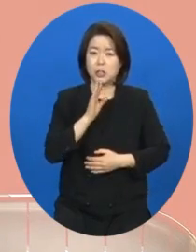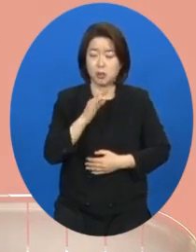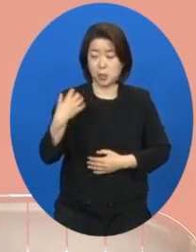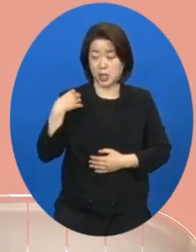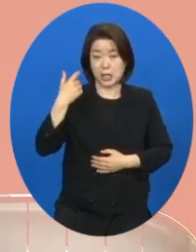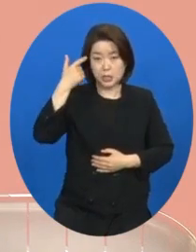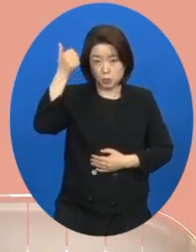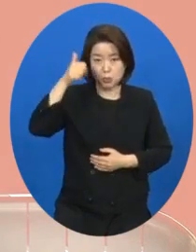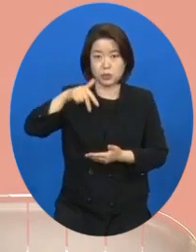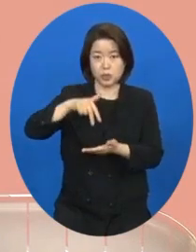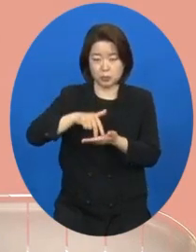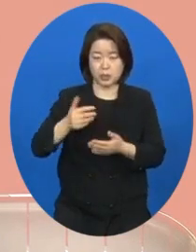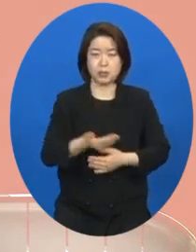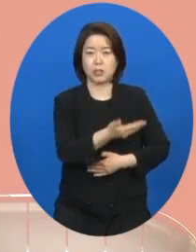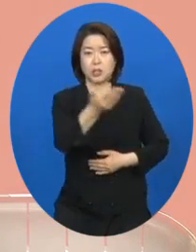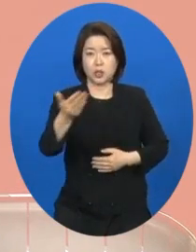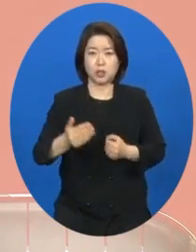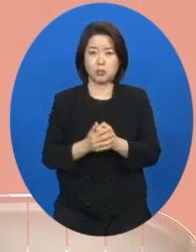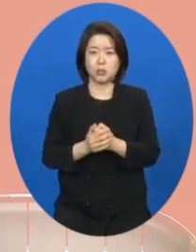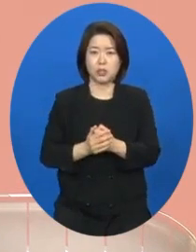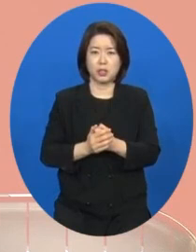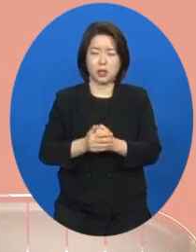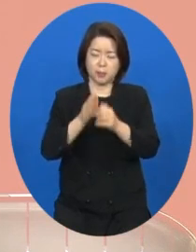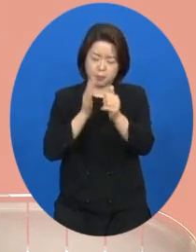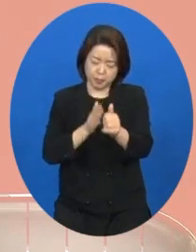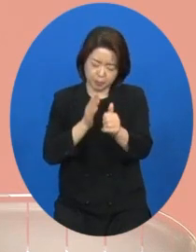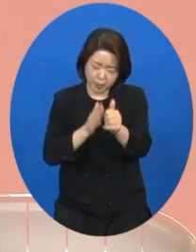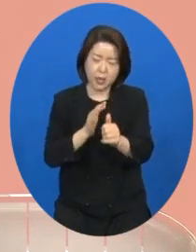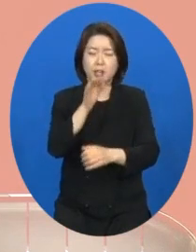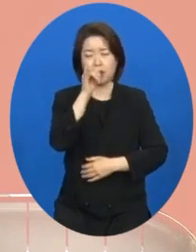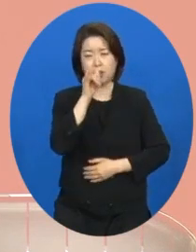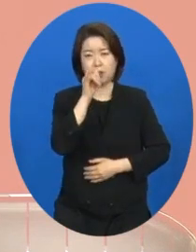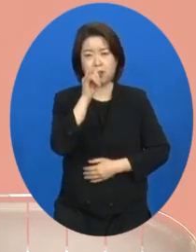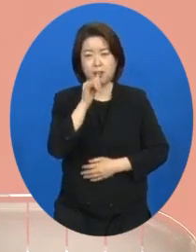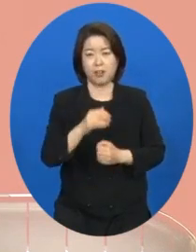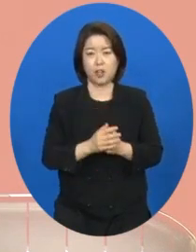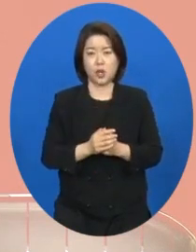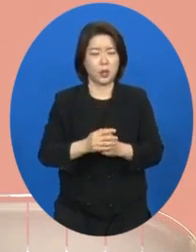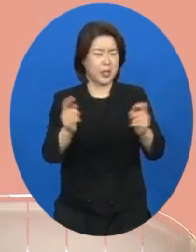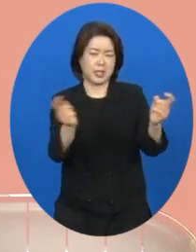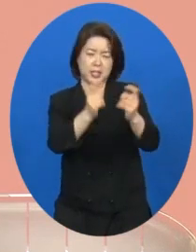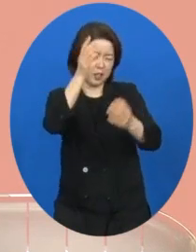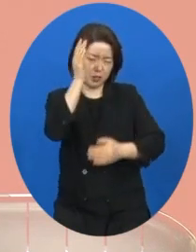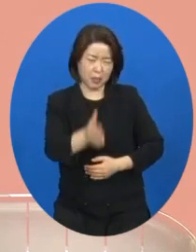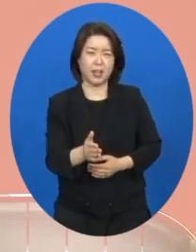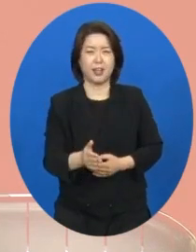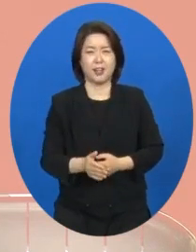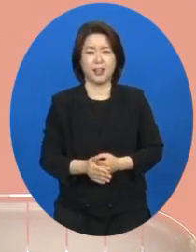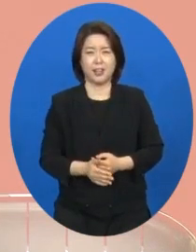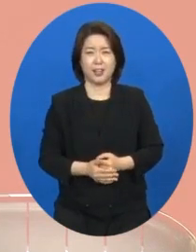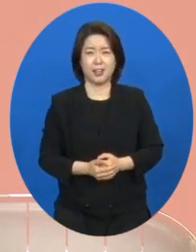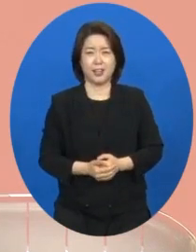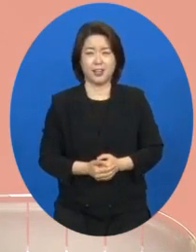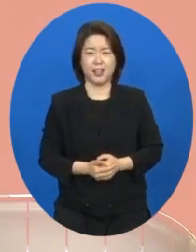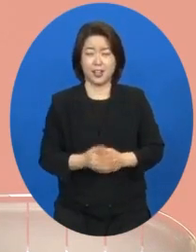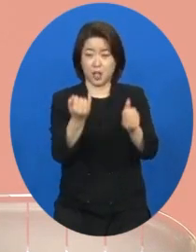목사로서 여러분에게 간곡하게 부탁하는 거예요. 싸우지 좀 마세요.